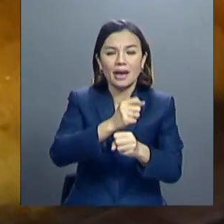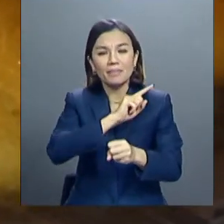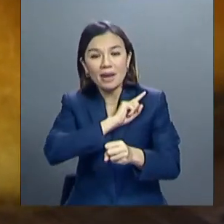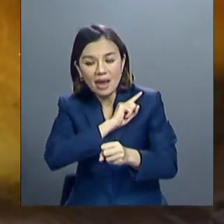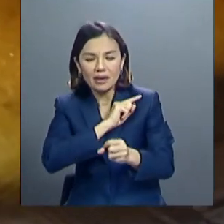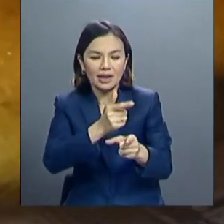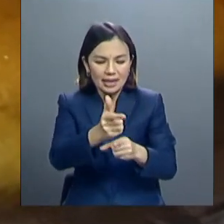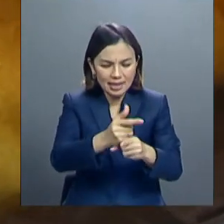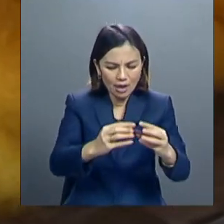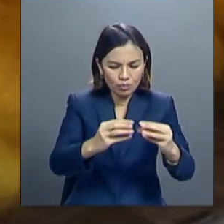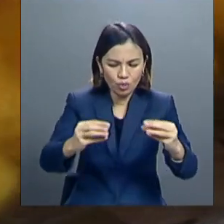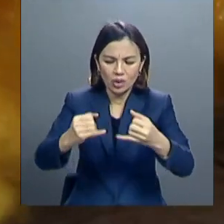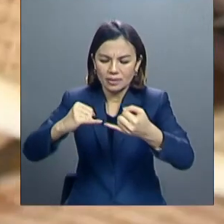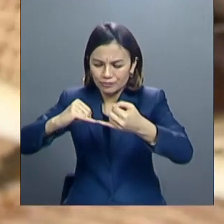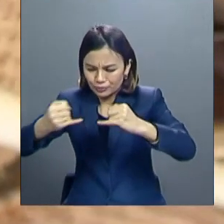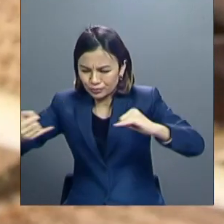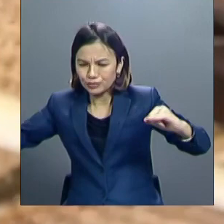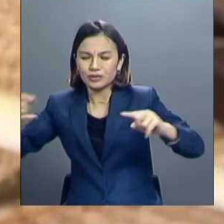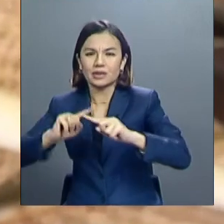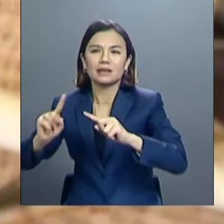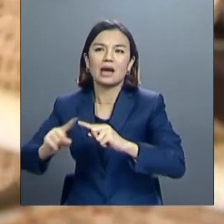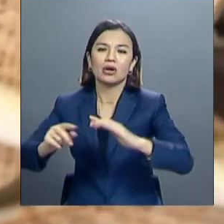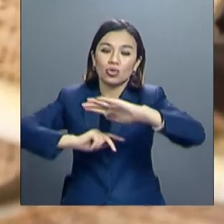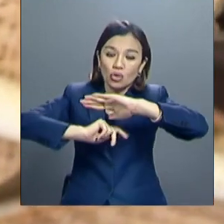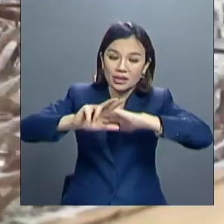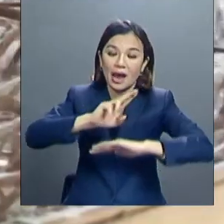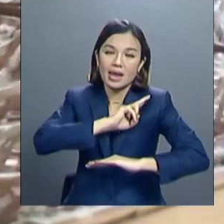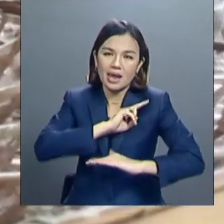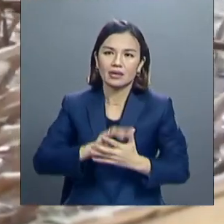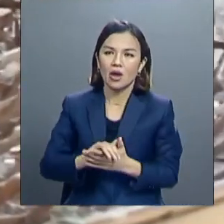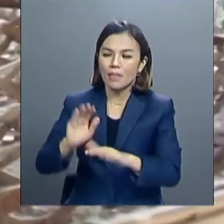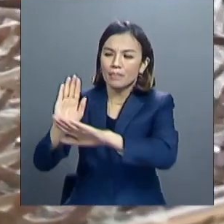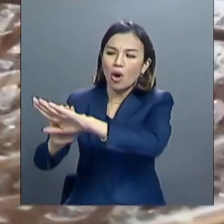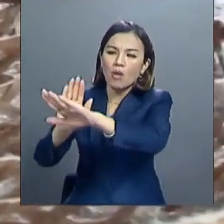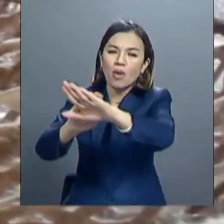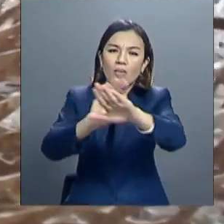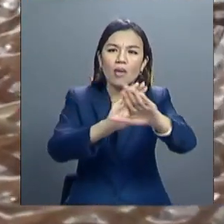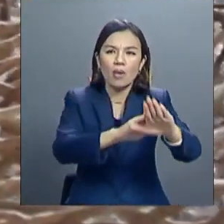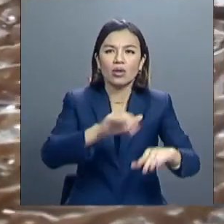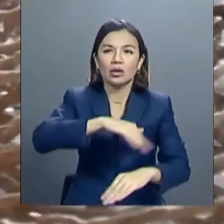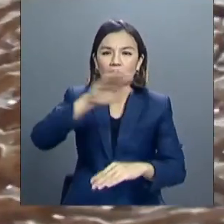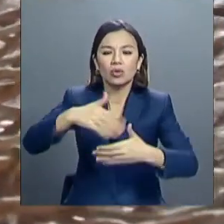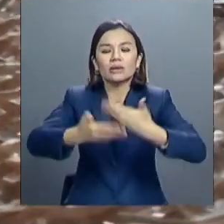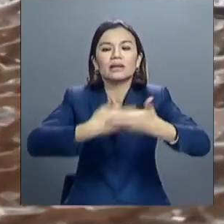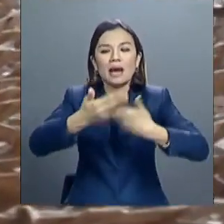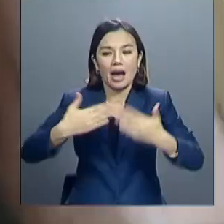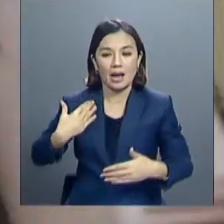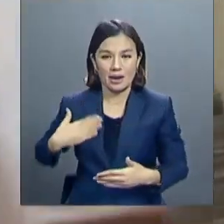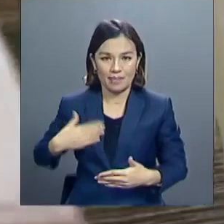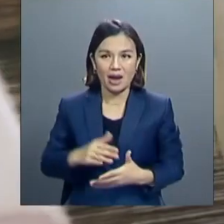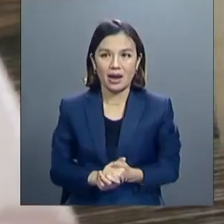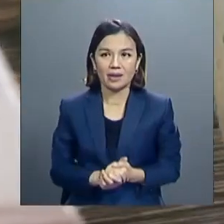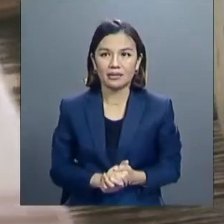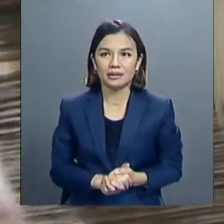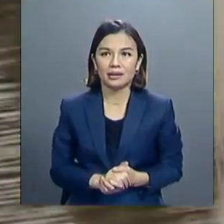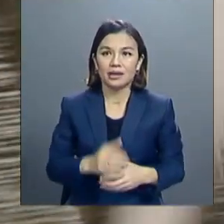คอถึงขายตลาดการตลาดก็ทำเองปากสู่ปากปากต่อปากก็คือขายผ้าไหมก่อนจะเป็นกลุ่มต่างคนก็ต่างทำไม่ได้ท